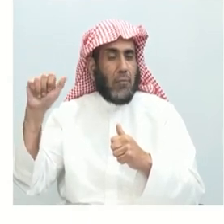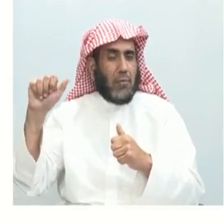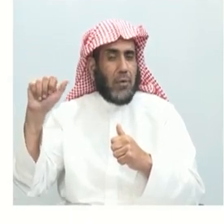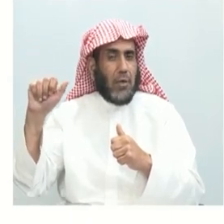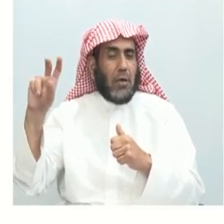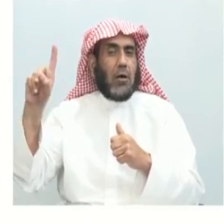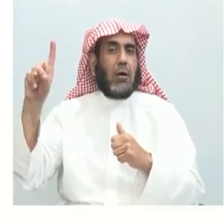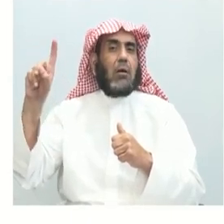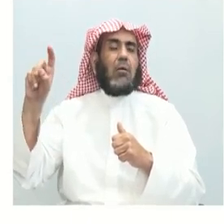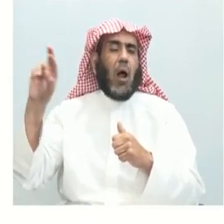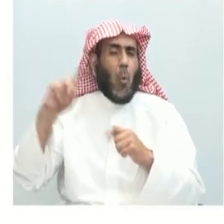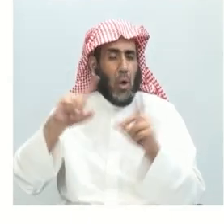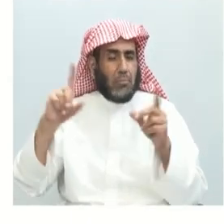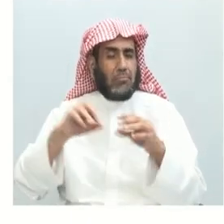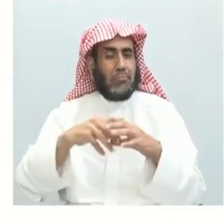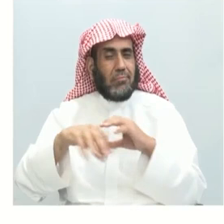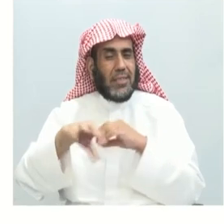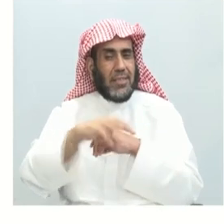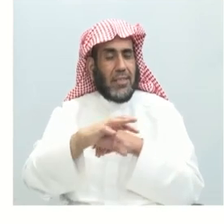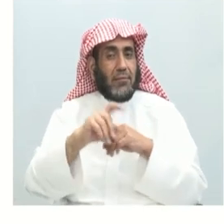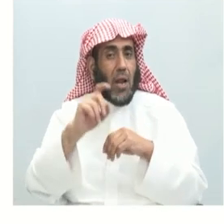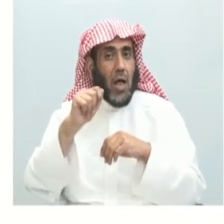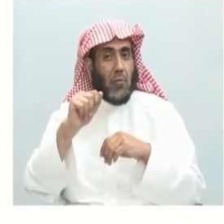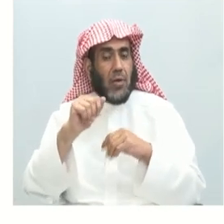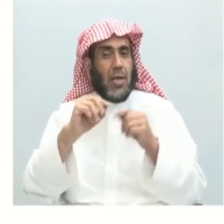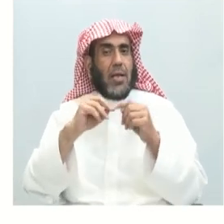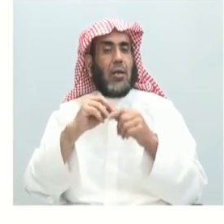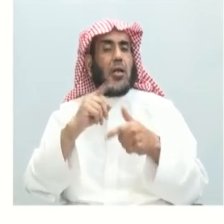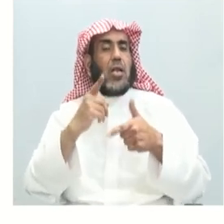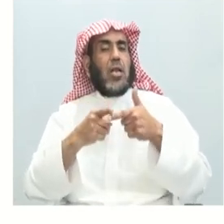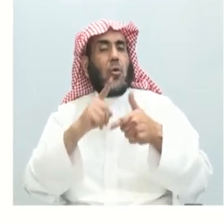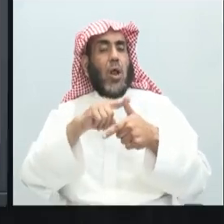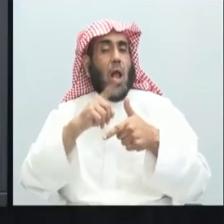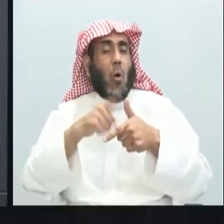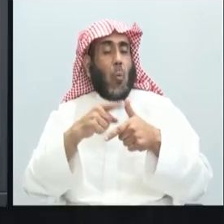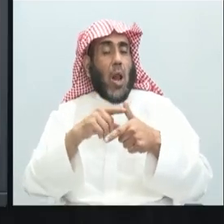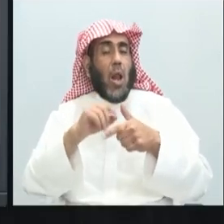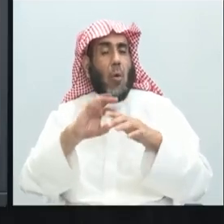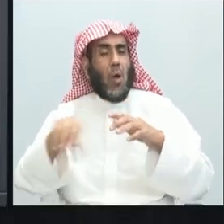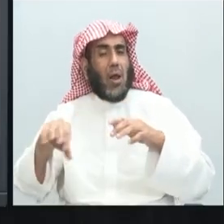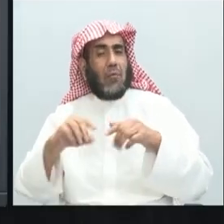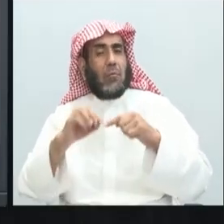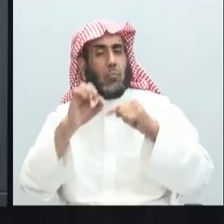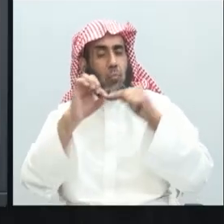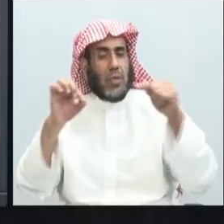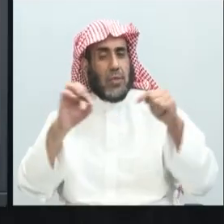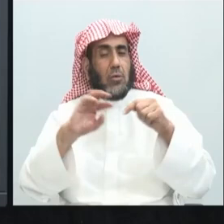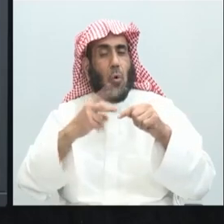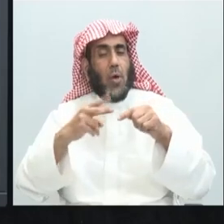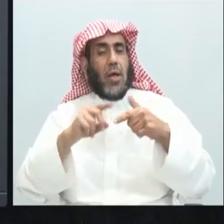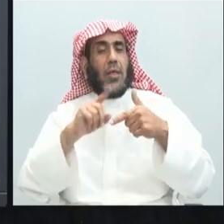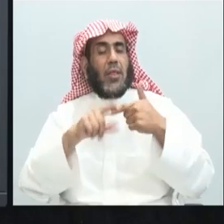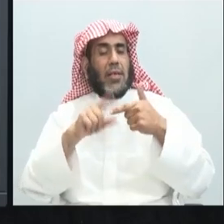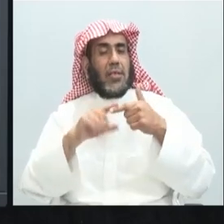الراء اذا قمنا بتصنيف الاحرف ماذا الى نوعين نوع من الاحرف سيكون مرتكز وفي النوع الاخر